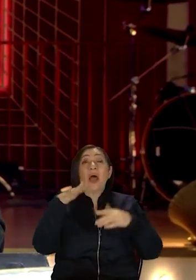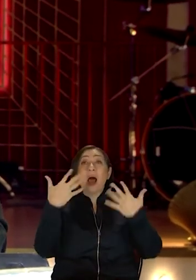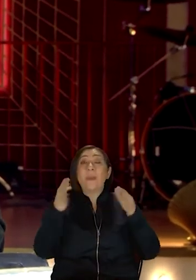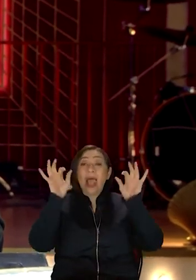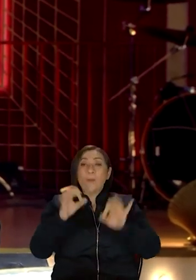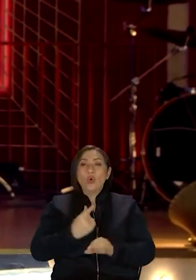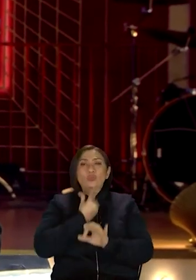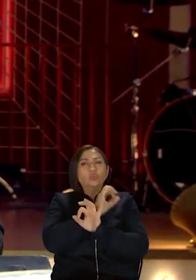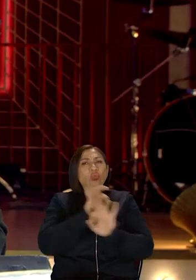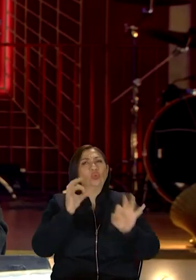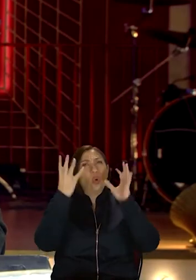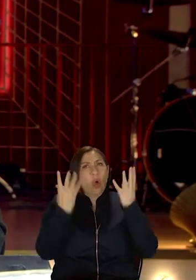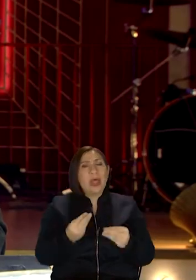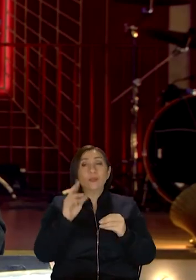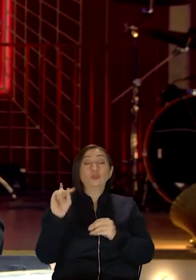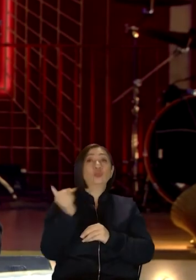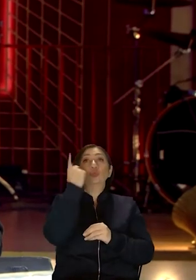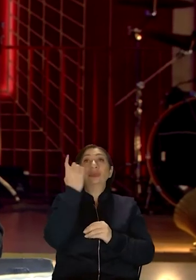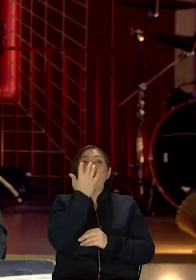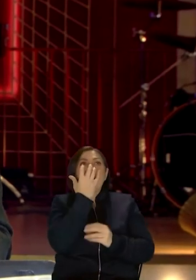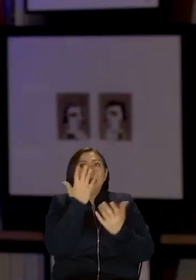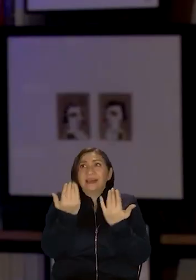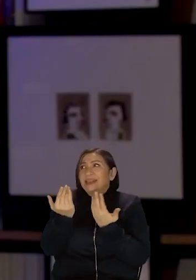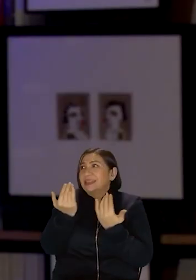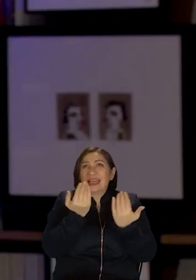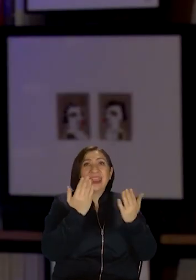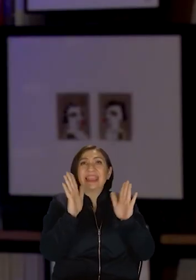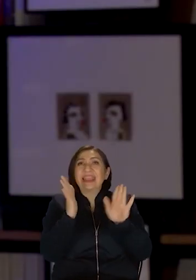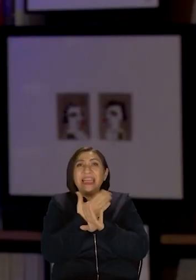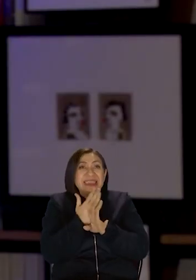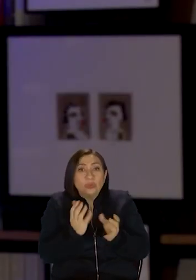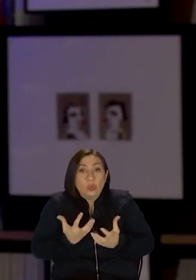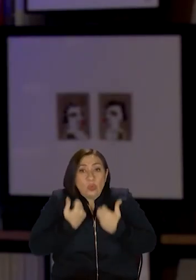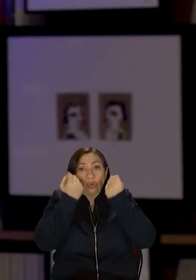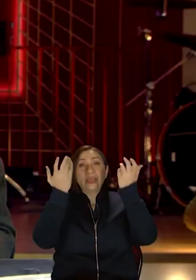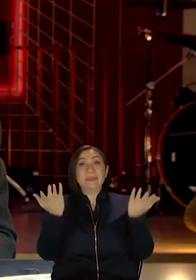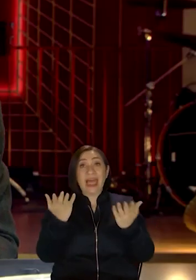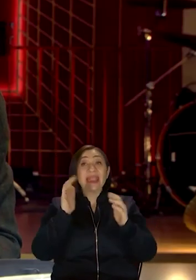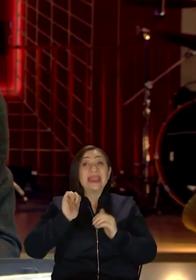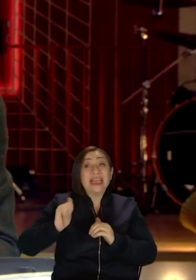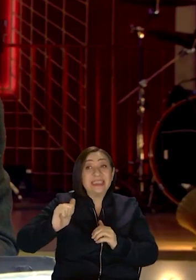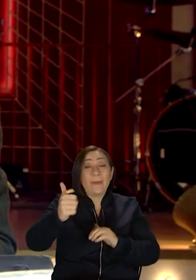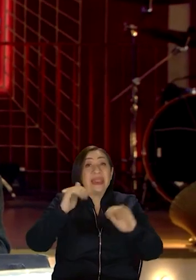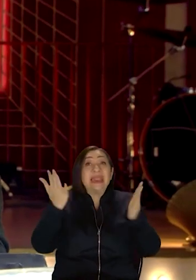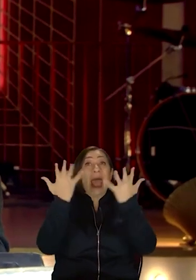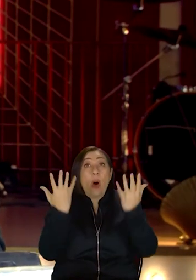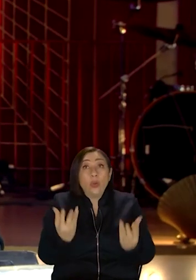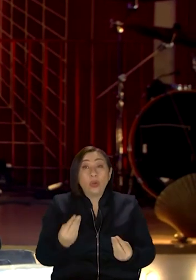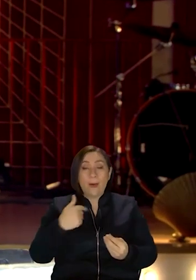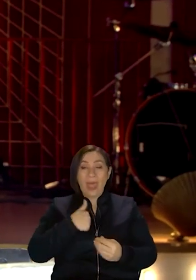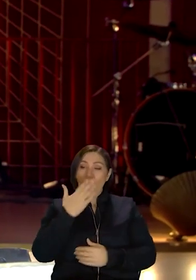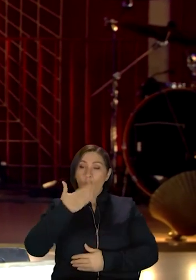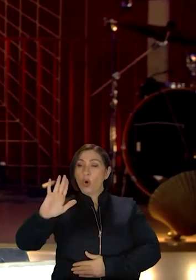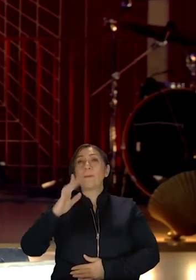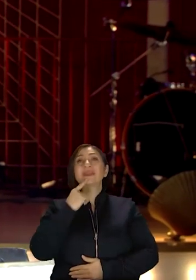hep umutsuzlukla biten mucize beklentisinden nasıl kurtulacağımıza, ne zaman, ne olduğunda ben